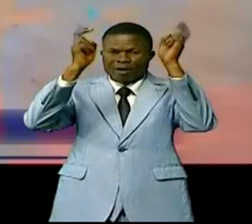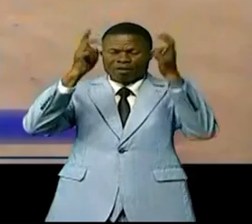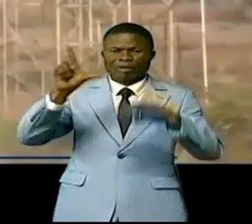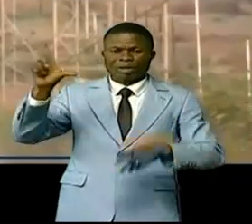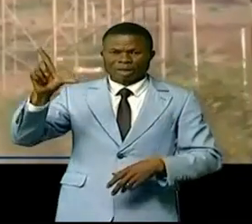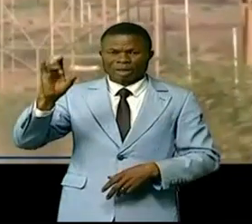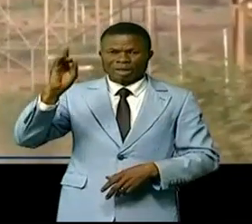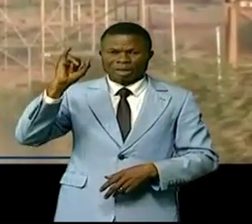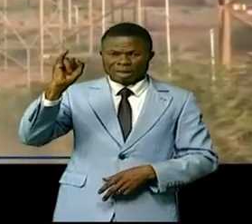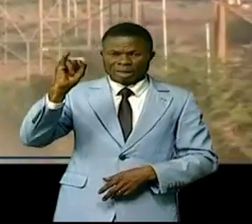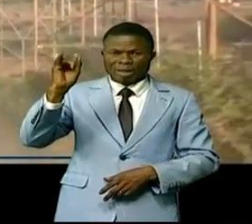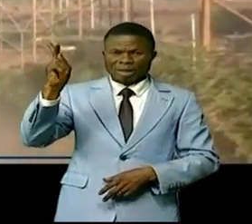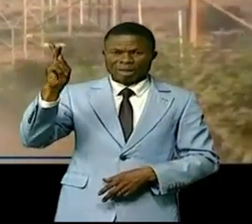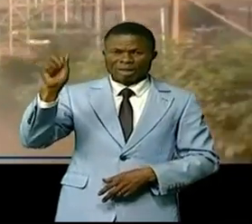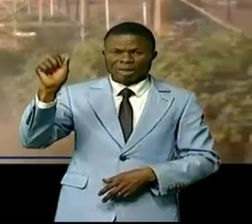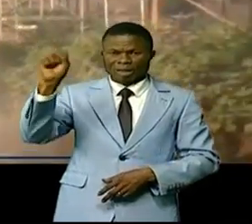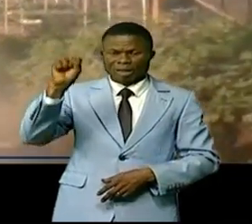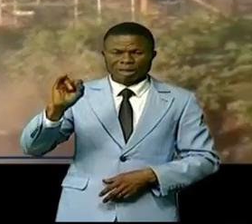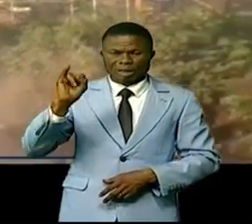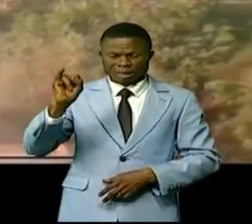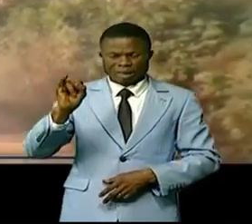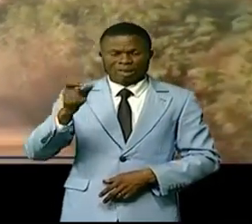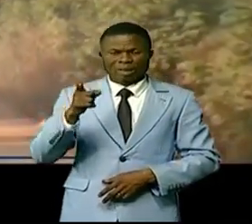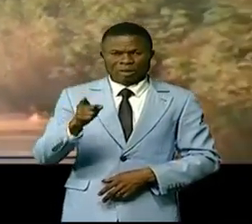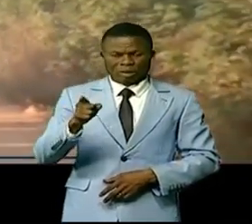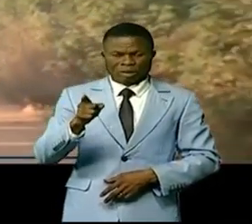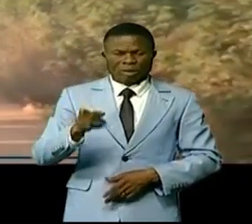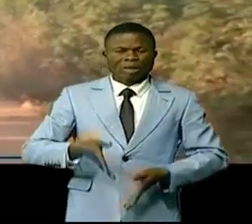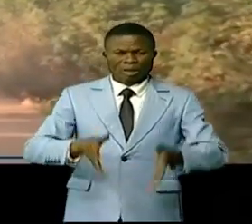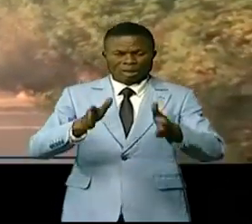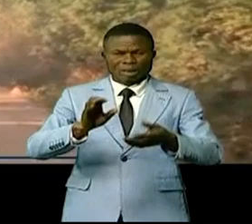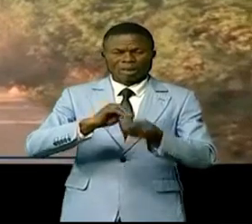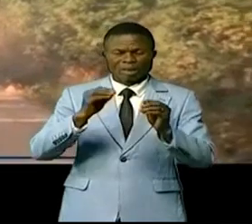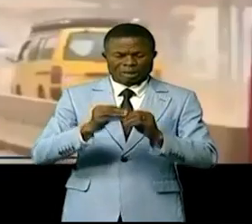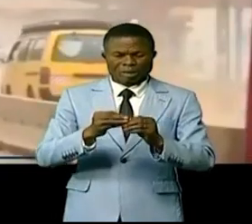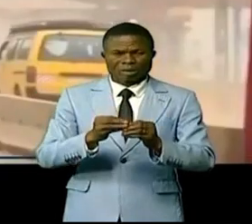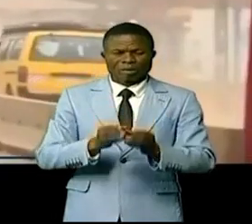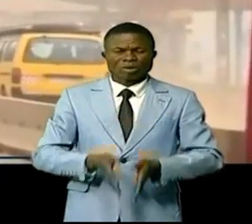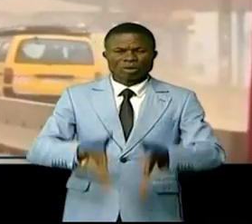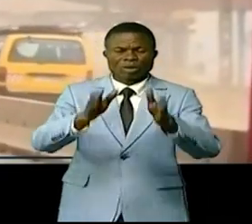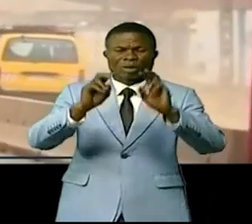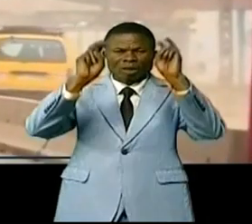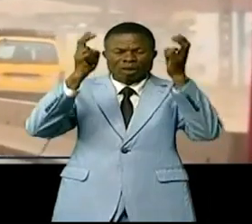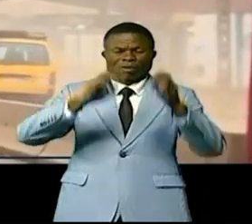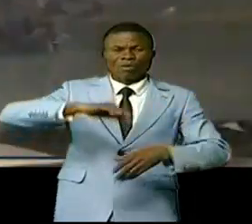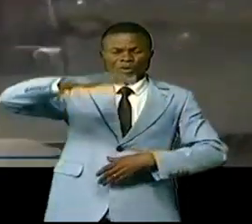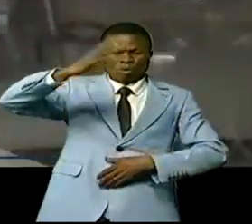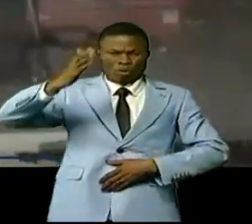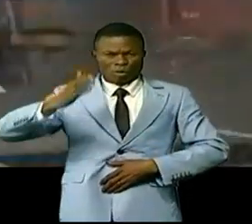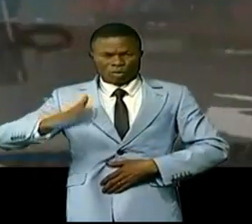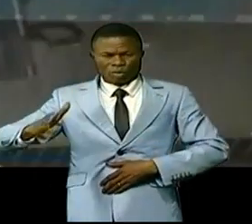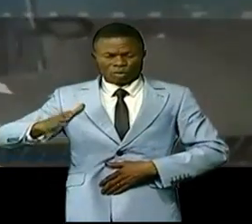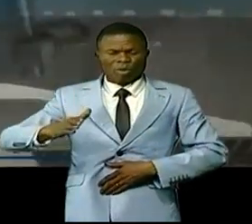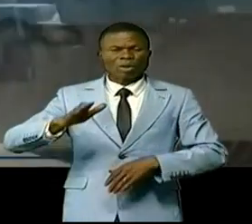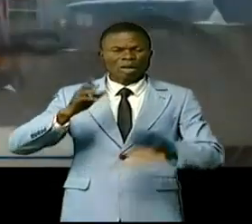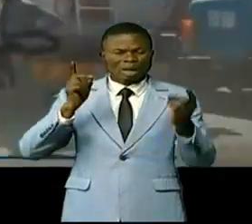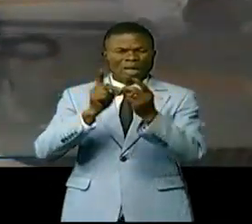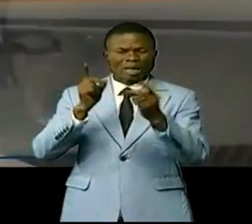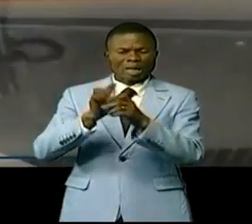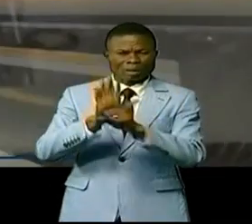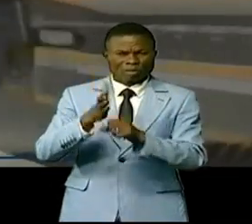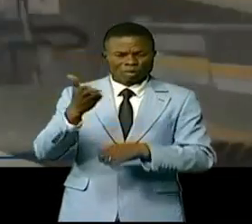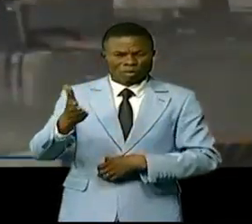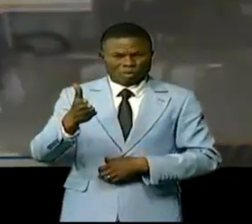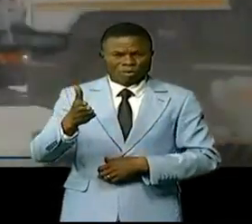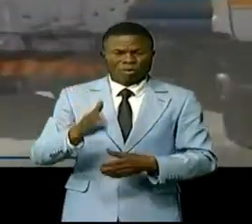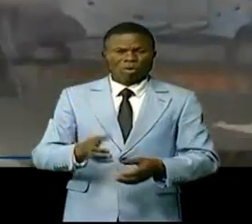Cette dernière passera par le quartier Kamatanda et aidera à sauvegarder la voirie de la ville montagneuse, très sollicitée ces derniers temps par les